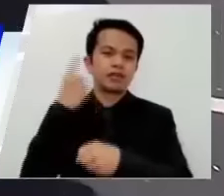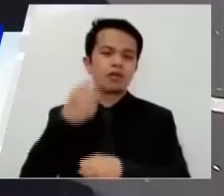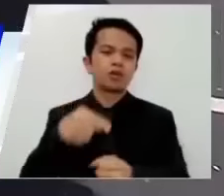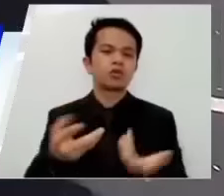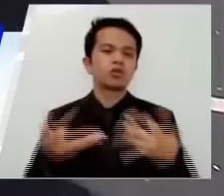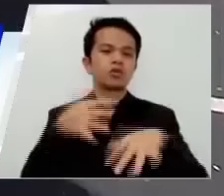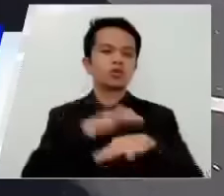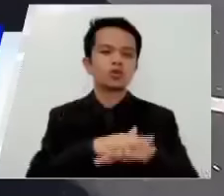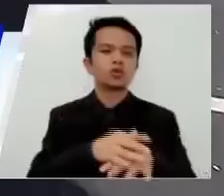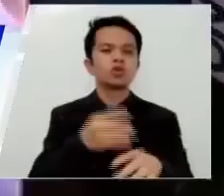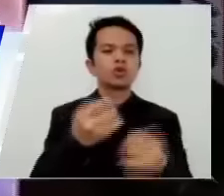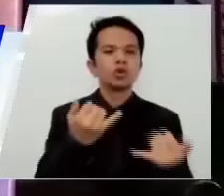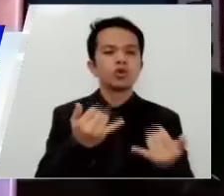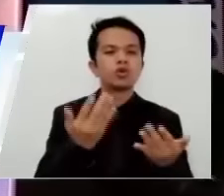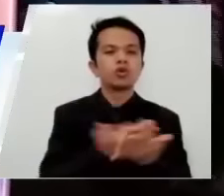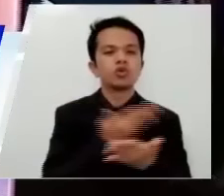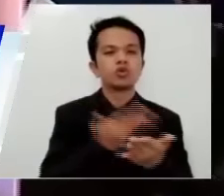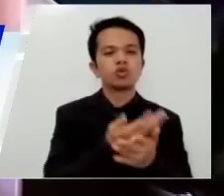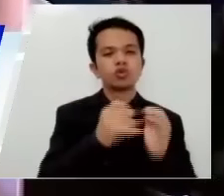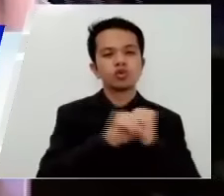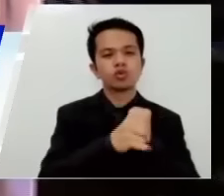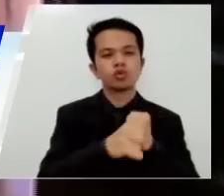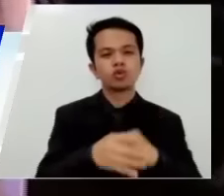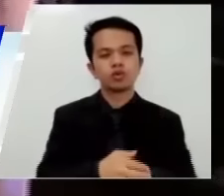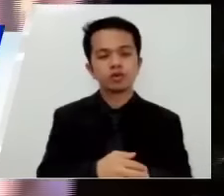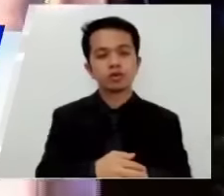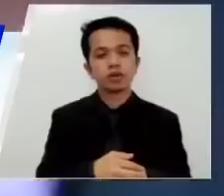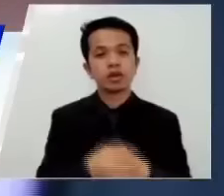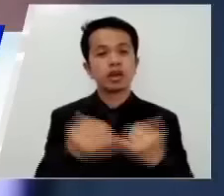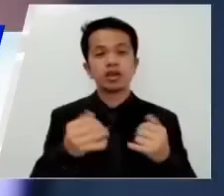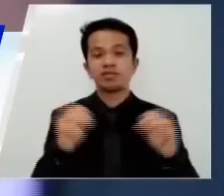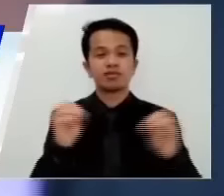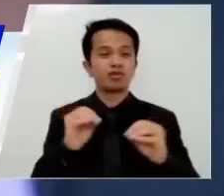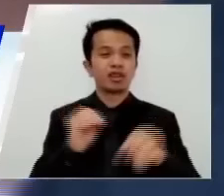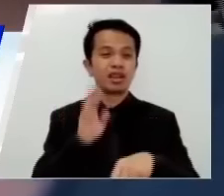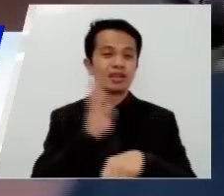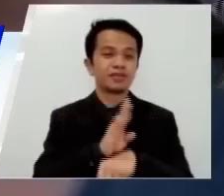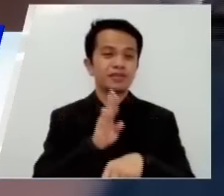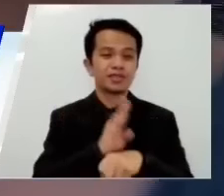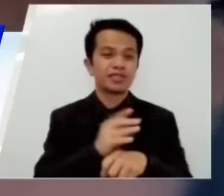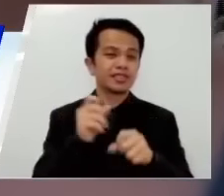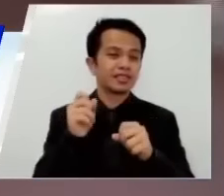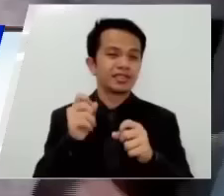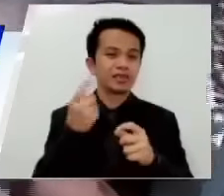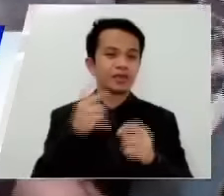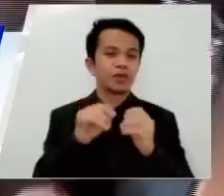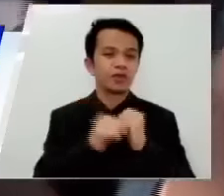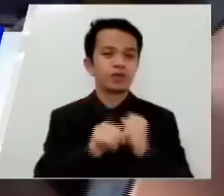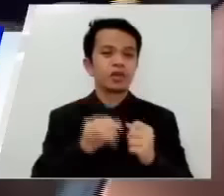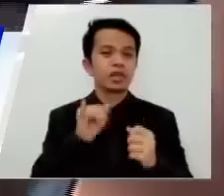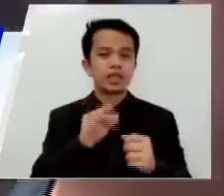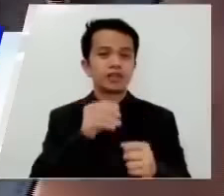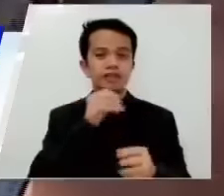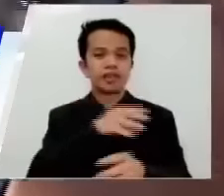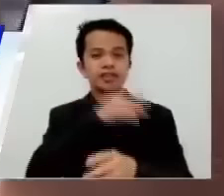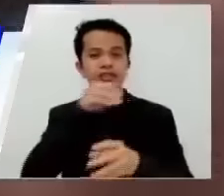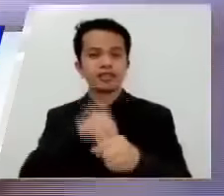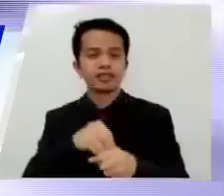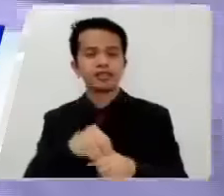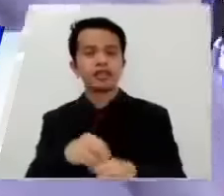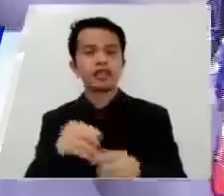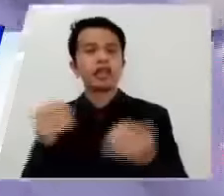mga traditional na jeepney. Mawawala na nga ng kabuhayan kung hindi makapag-consolidate sa April 30 deadline. Natikitan pa sila